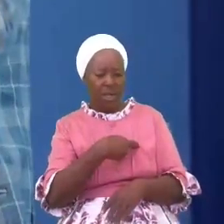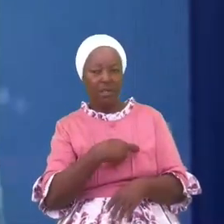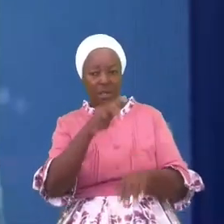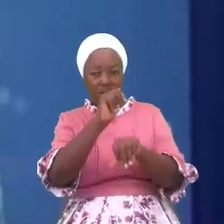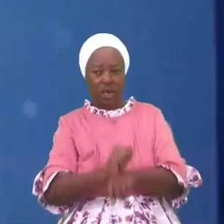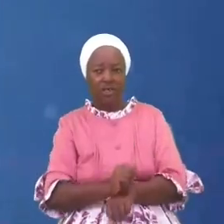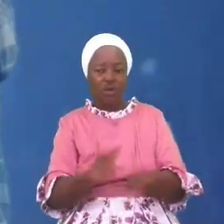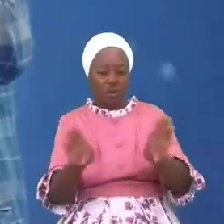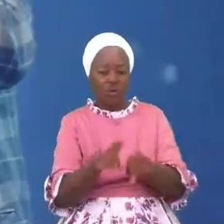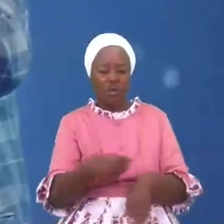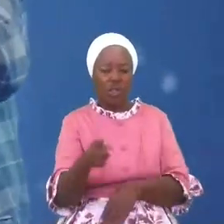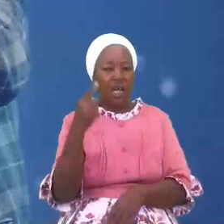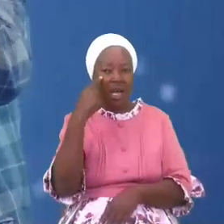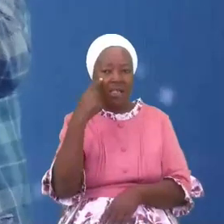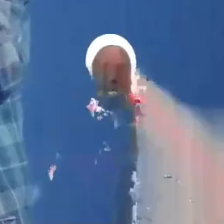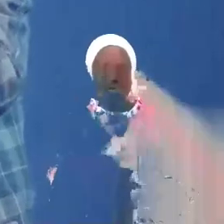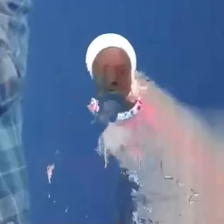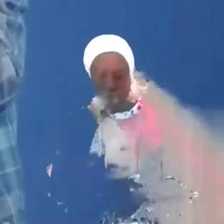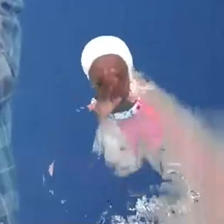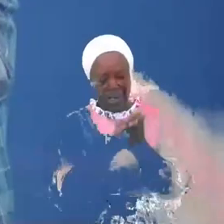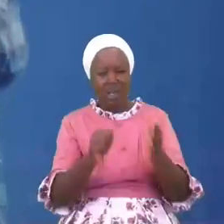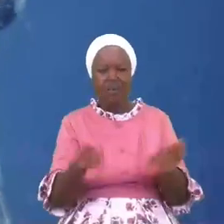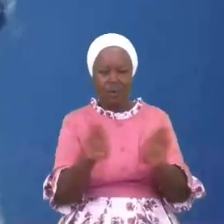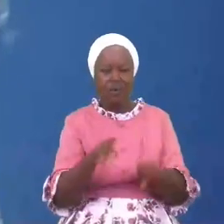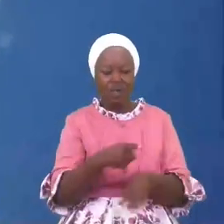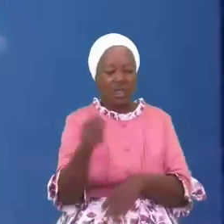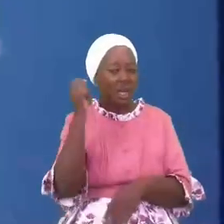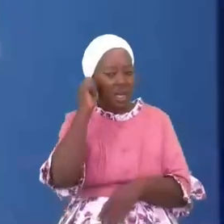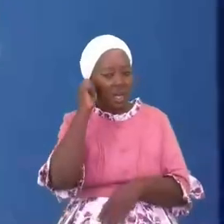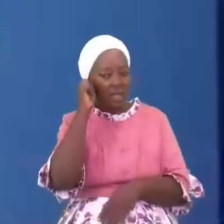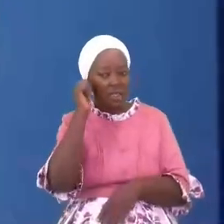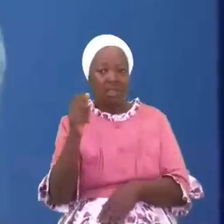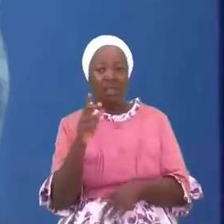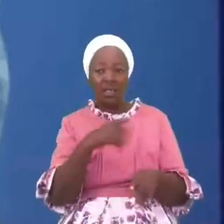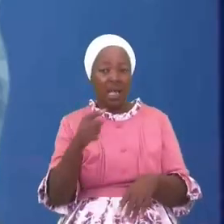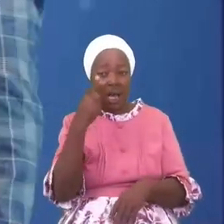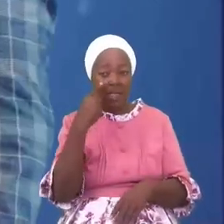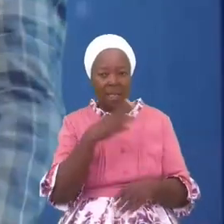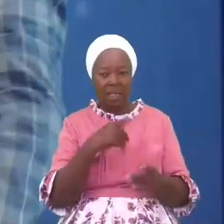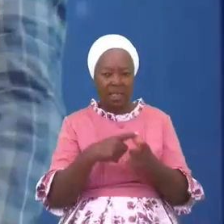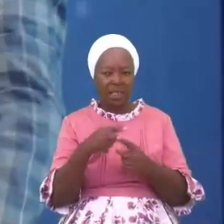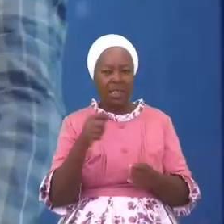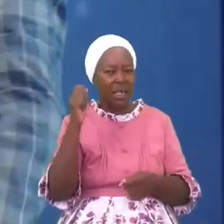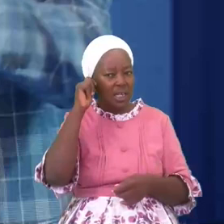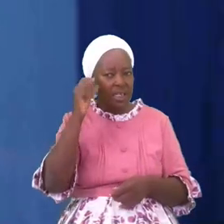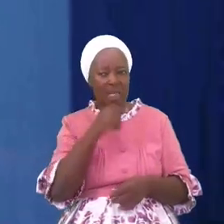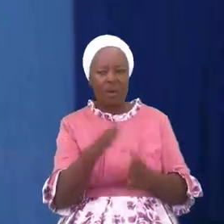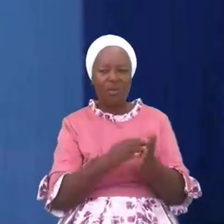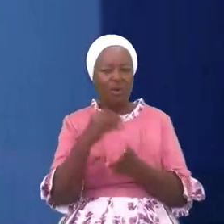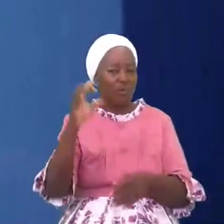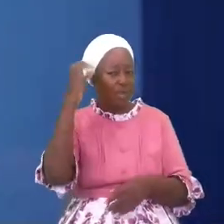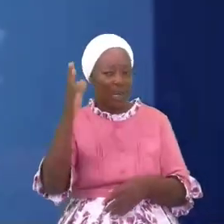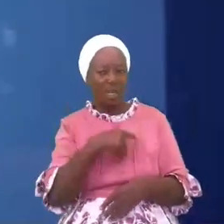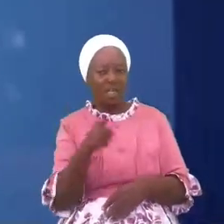yeux. Et leur incrédulité a fermé leurs yeux. Leurs oreilles et leurs